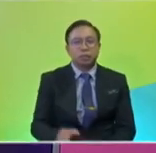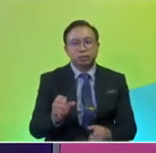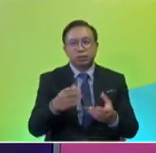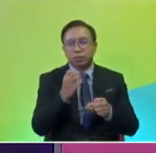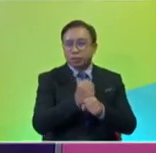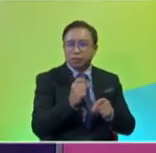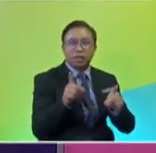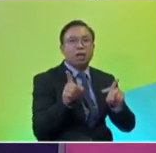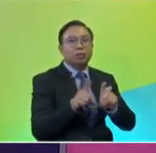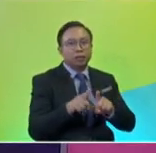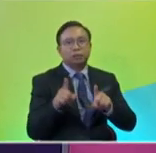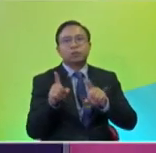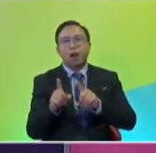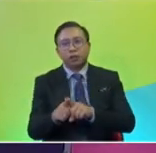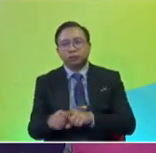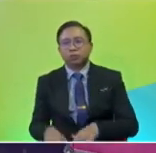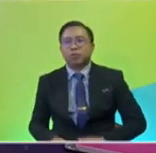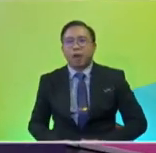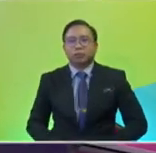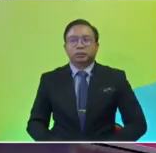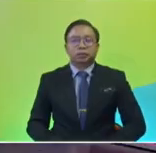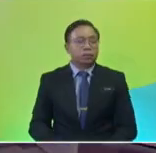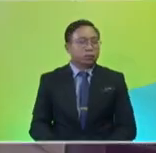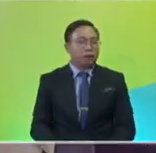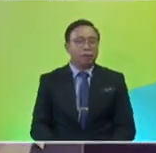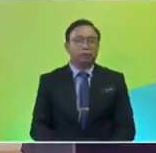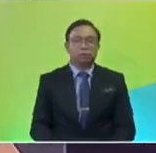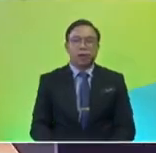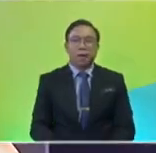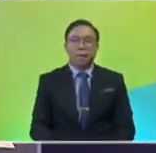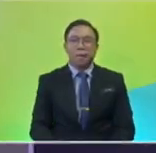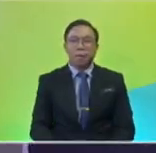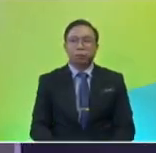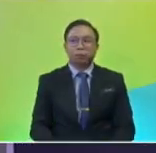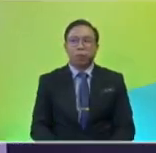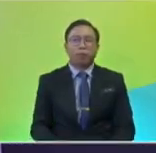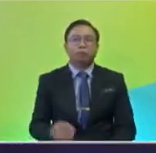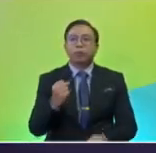kerja bersama-sama, hati riang erat hubungan.